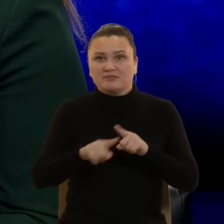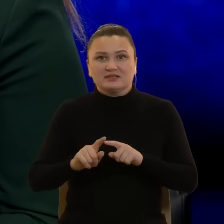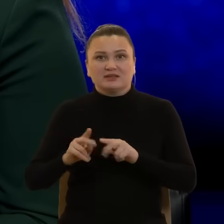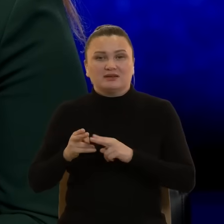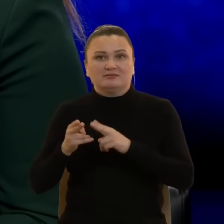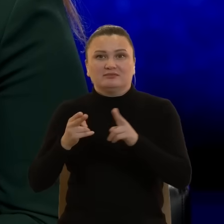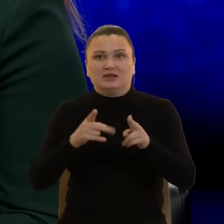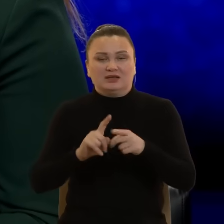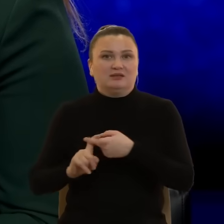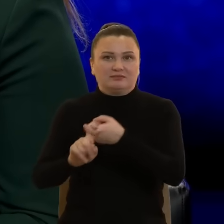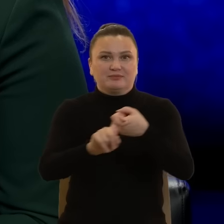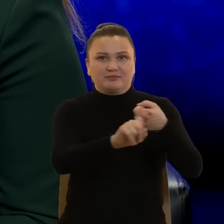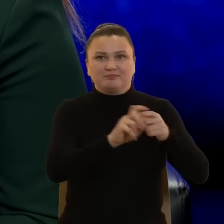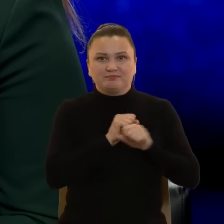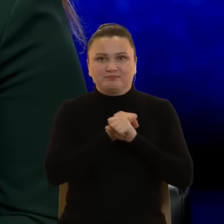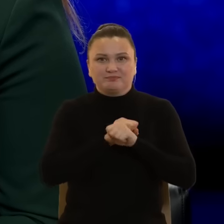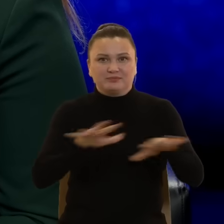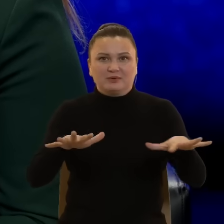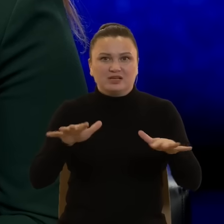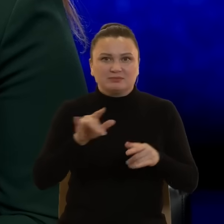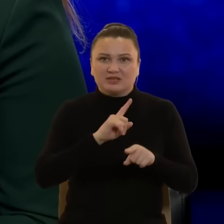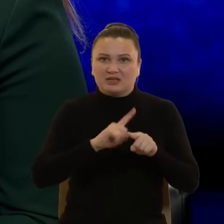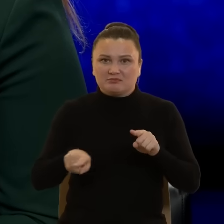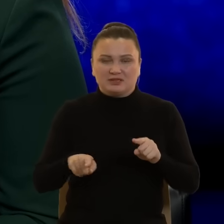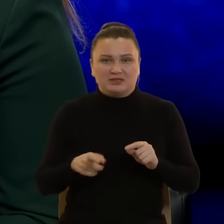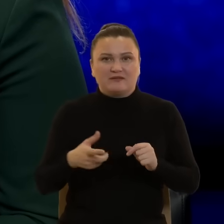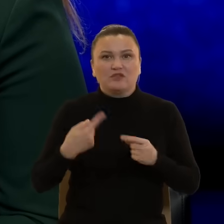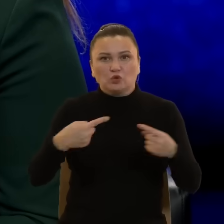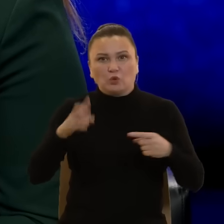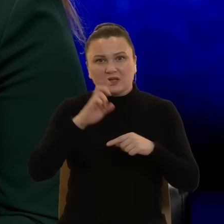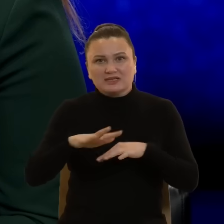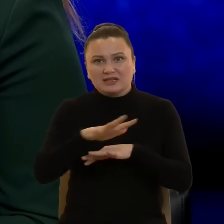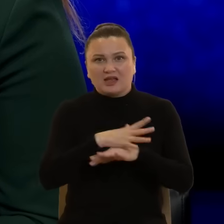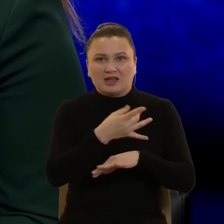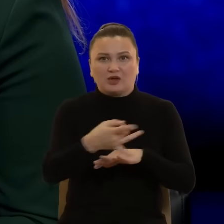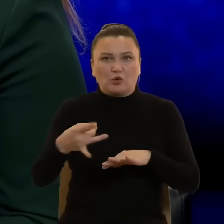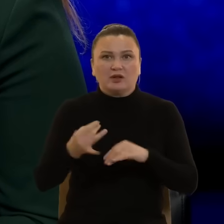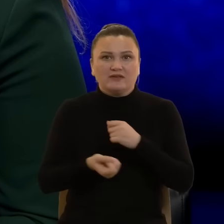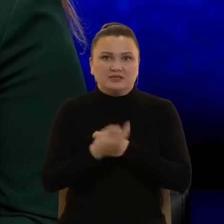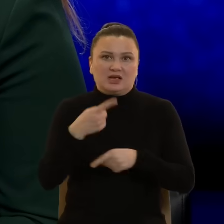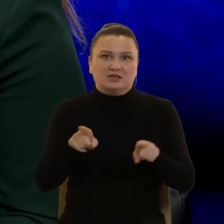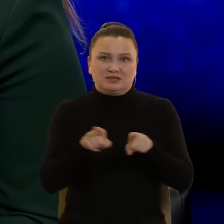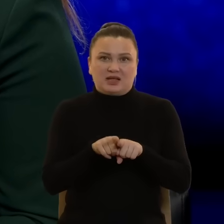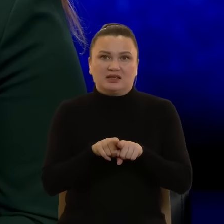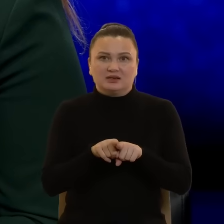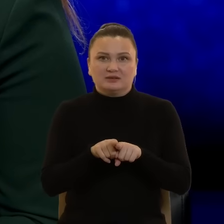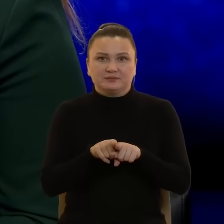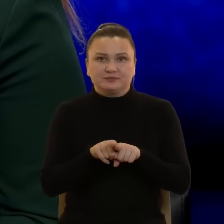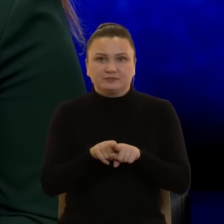быстро приводит к такому распространению в другие страны, регионы и возникновению вот таких, в том